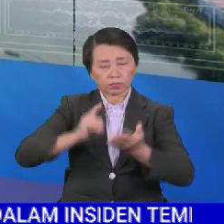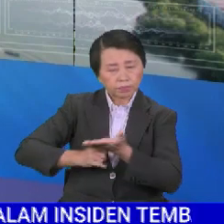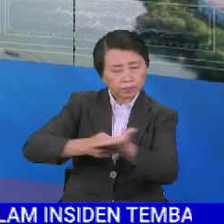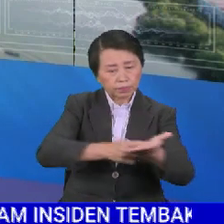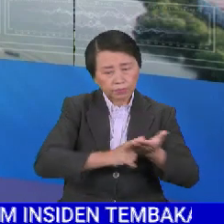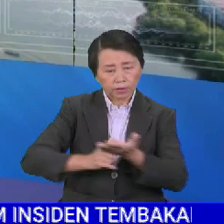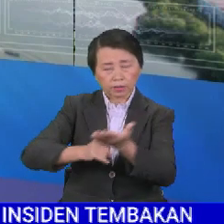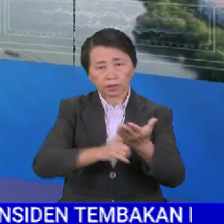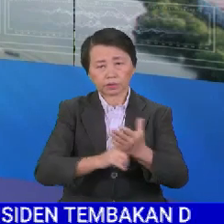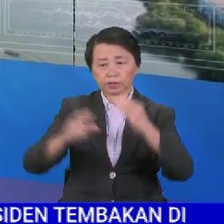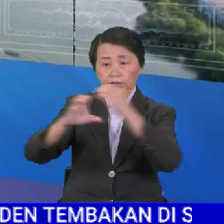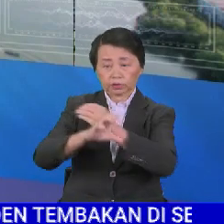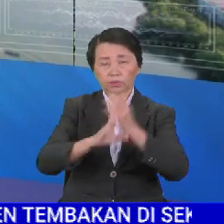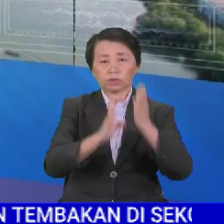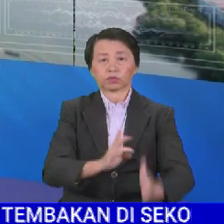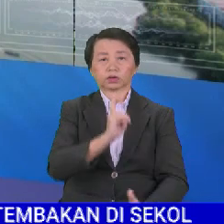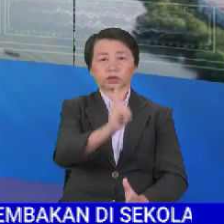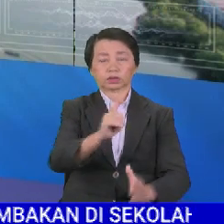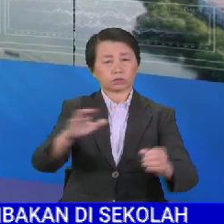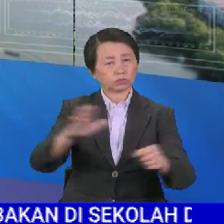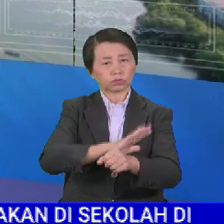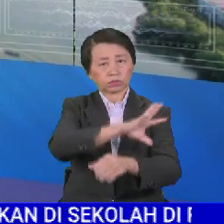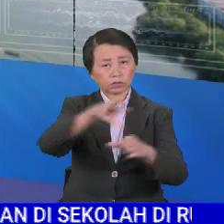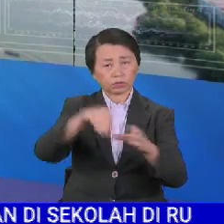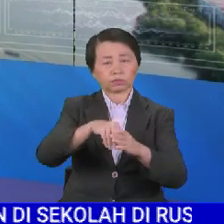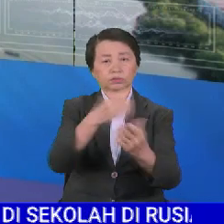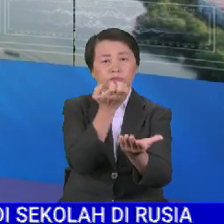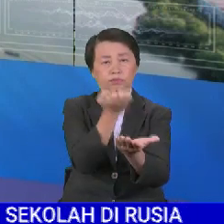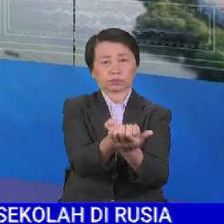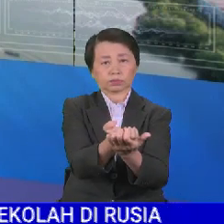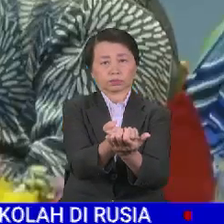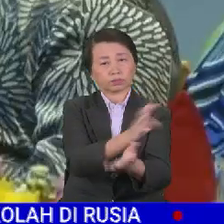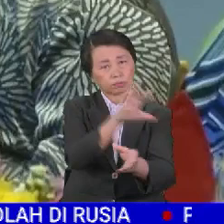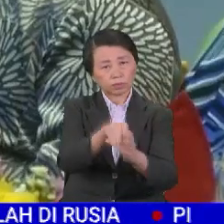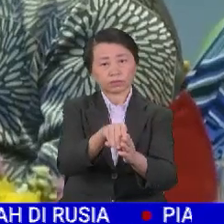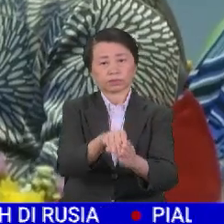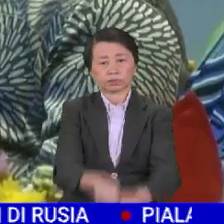isu serta cabaran umat Islam mencakupi aspek ekonomi.